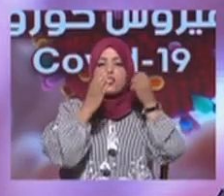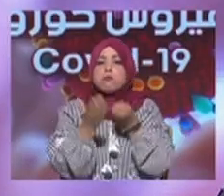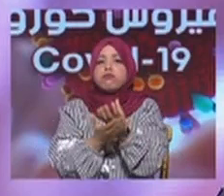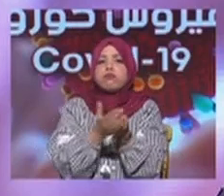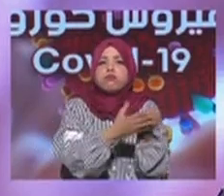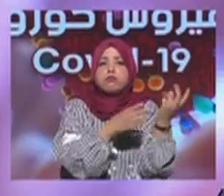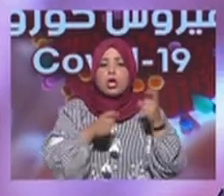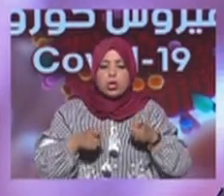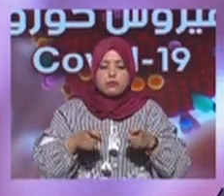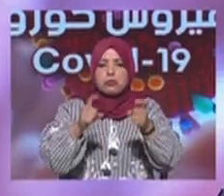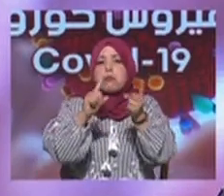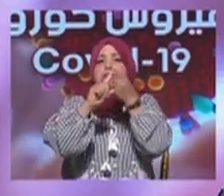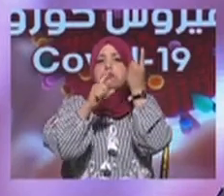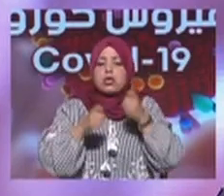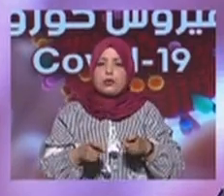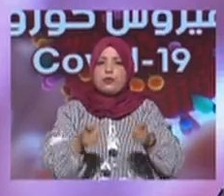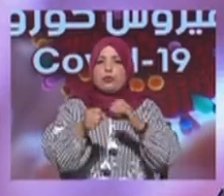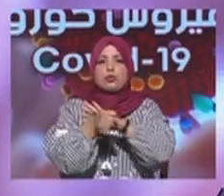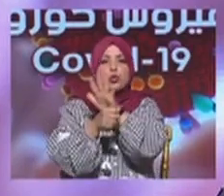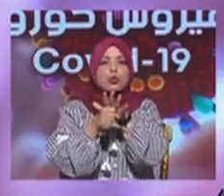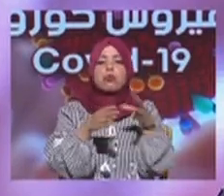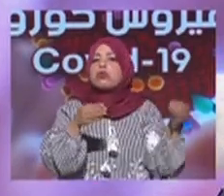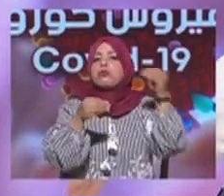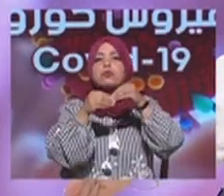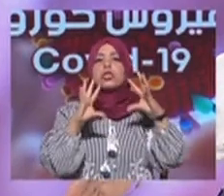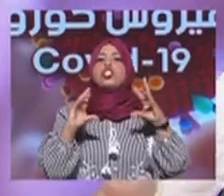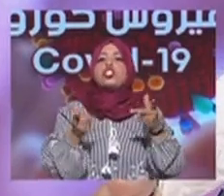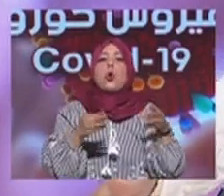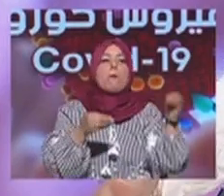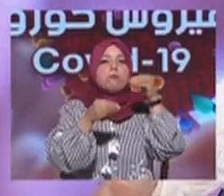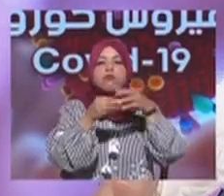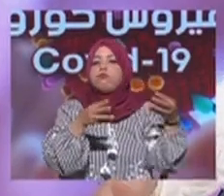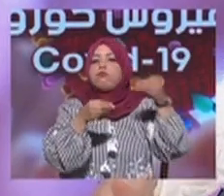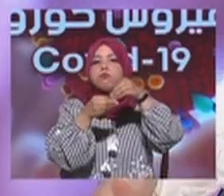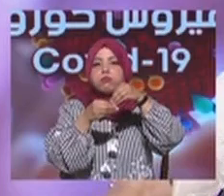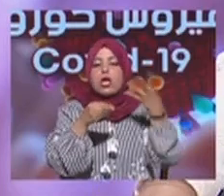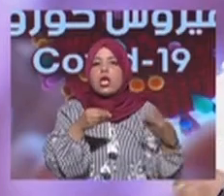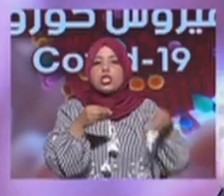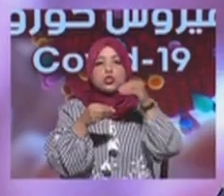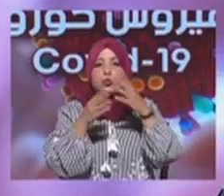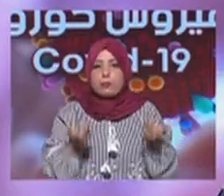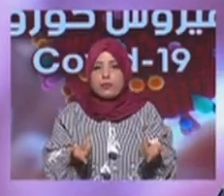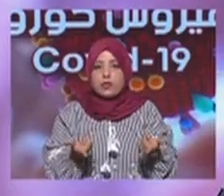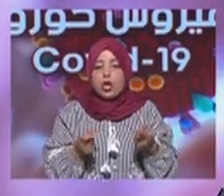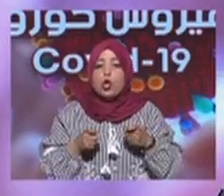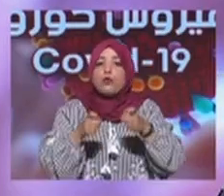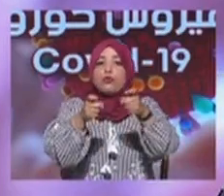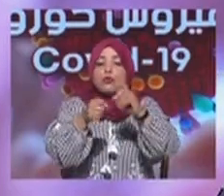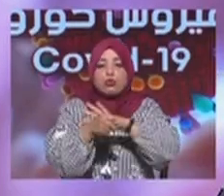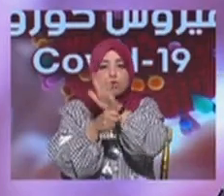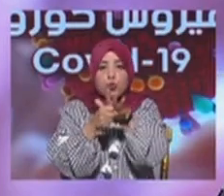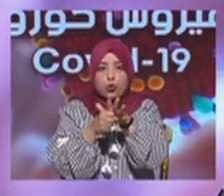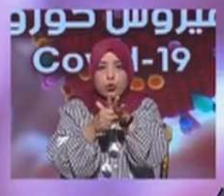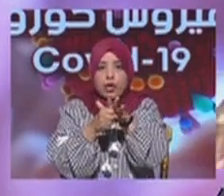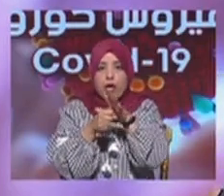كان نلقاو متغير شنو اللي باش يزيدنا مثلا؟ كان يطلع فم فيروس كوفيد في الصين نوع، في اوروبا نوع، في